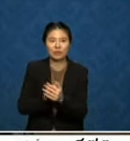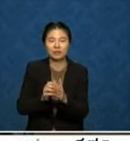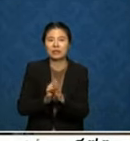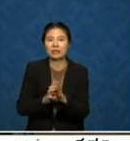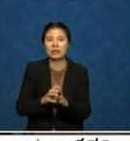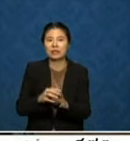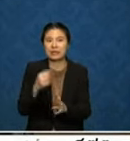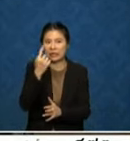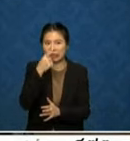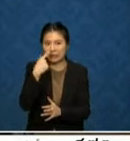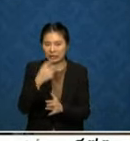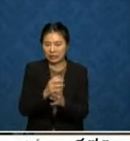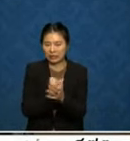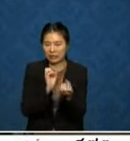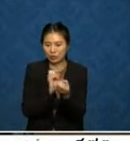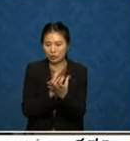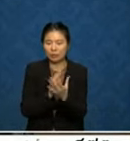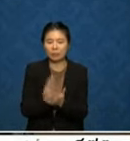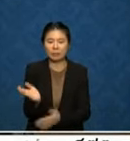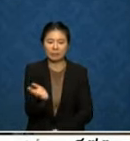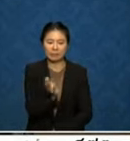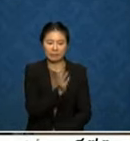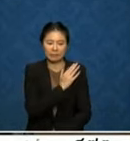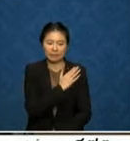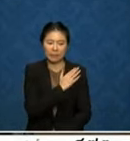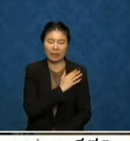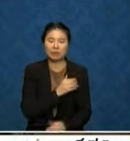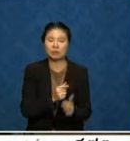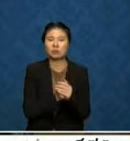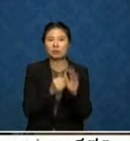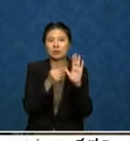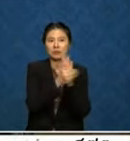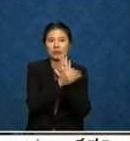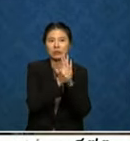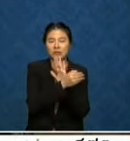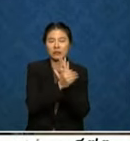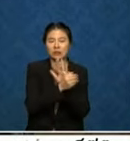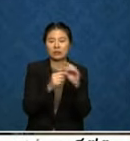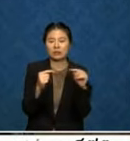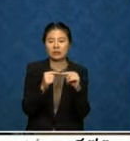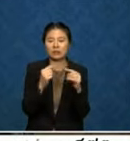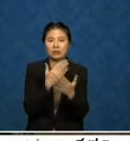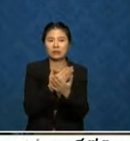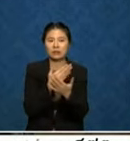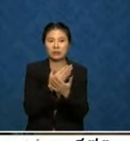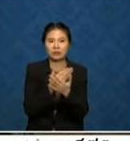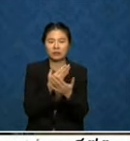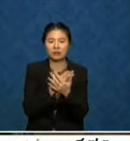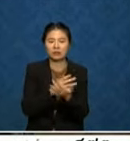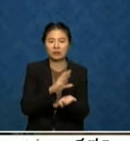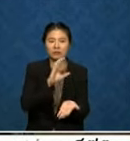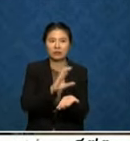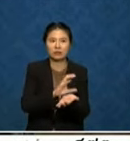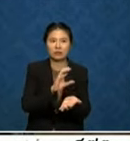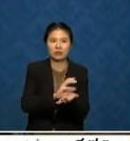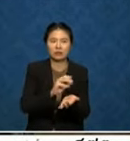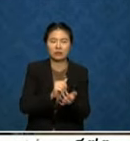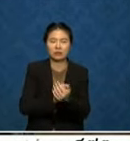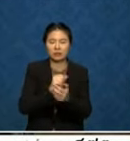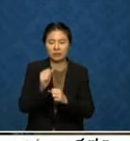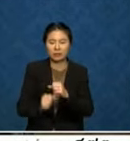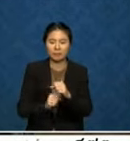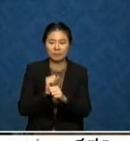ดนะคะหลังหลอกพระสงฆ์ที่อยู่ในภาคอีสานมาร่วมลงทุนเทรดกับบริษัทขายฝันอ้างว่า5ปี